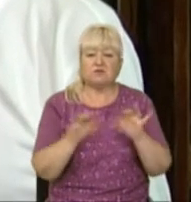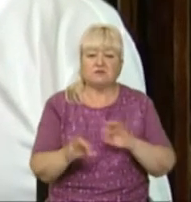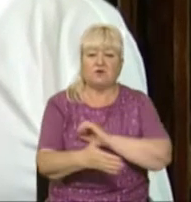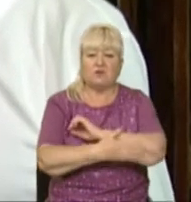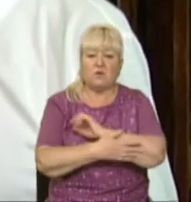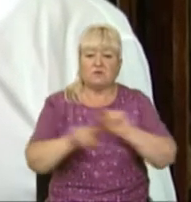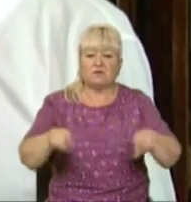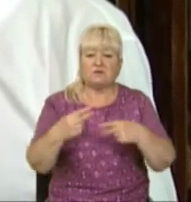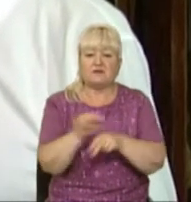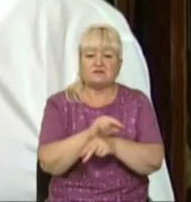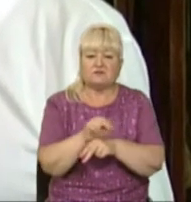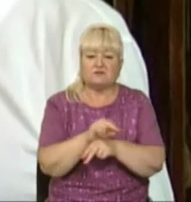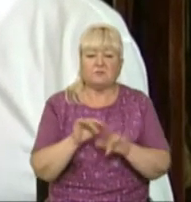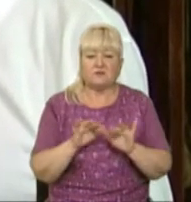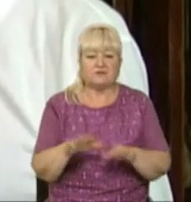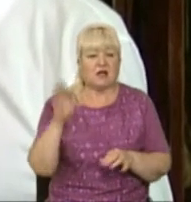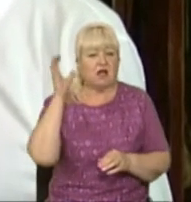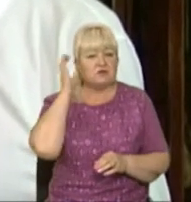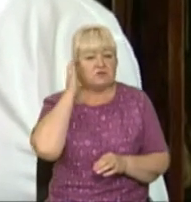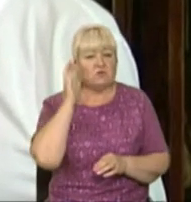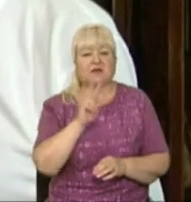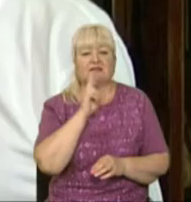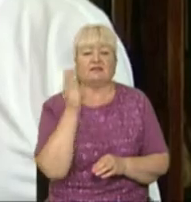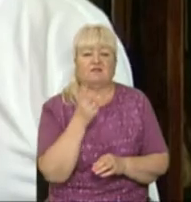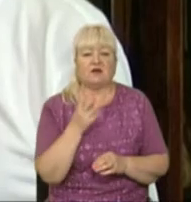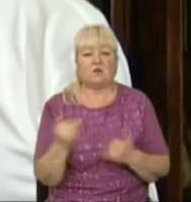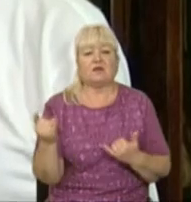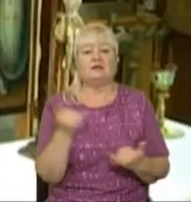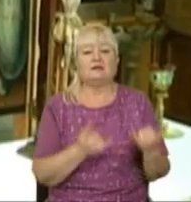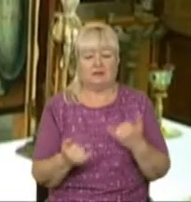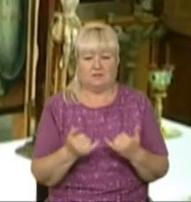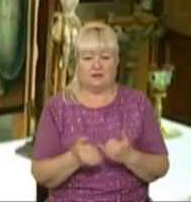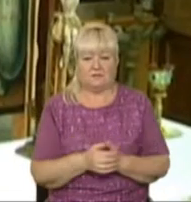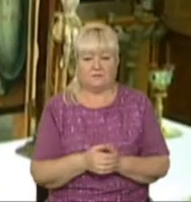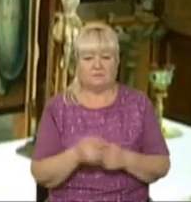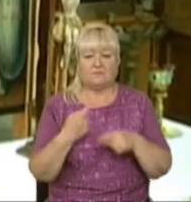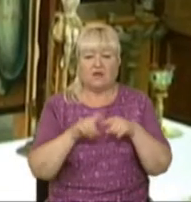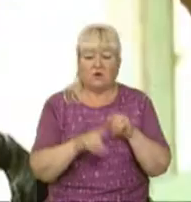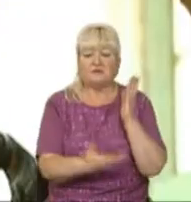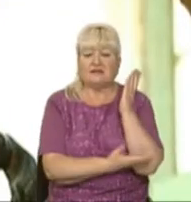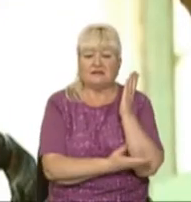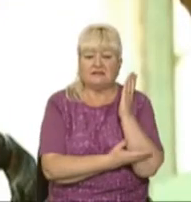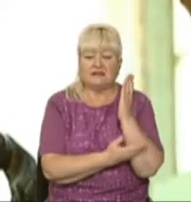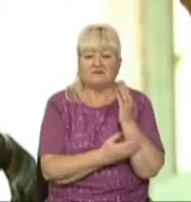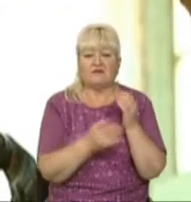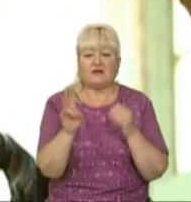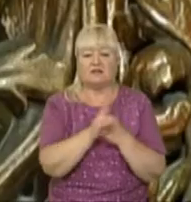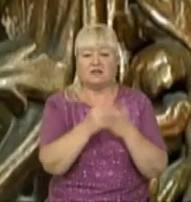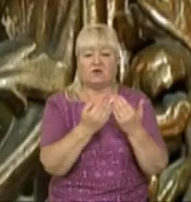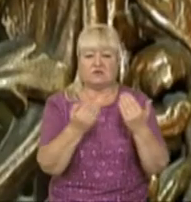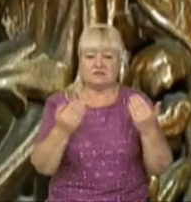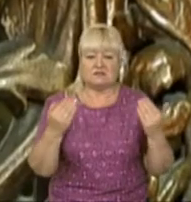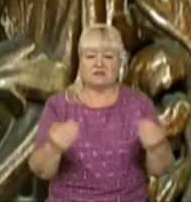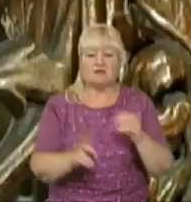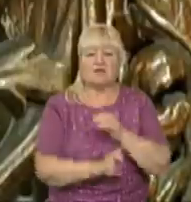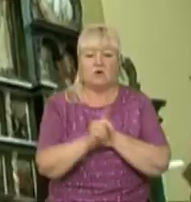учням реставраційних процесів слухати 2 роки хімії. Ось цей дерев'яний іконостас у церкві Святого Клементія